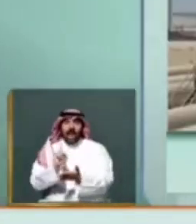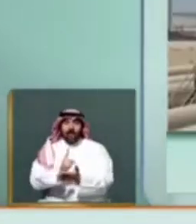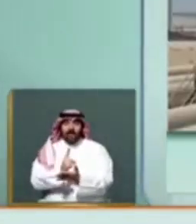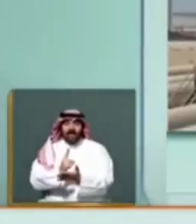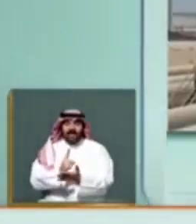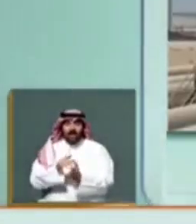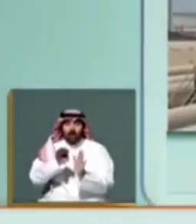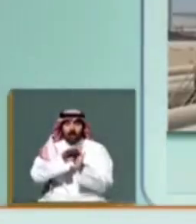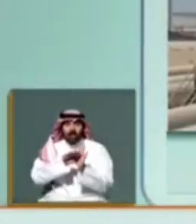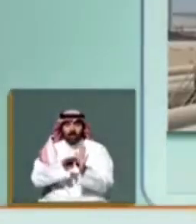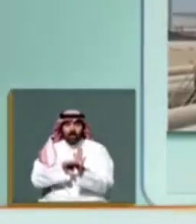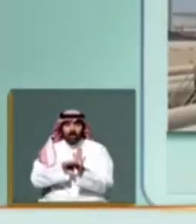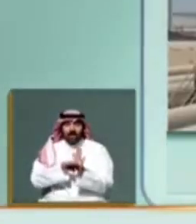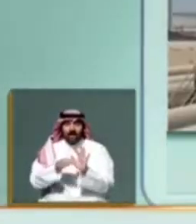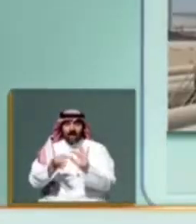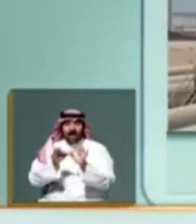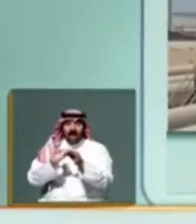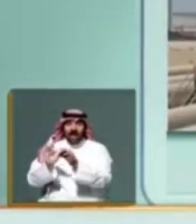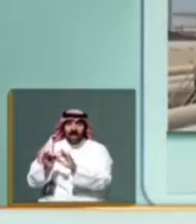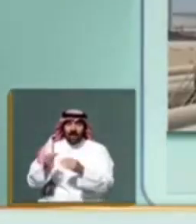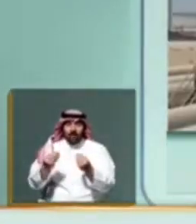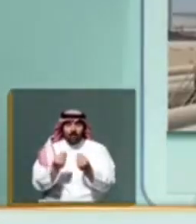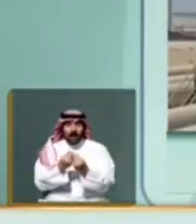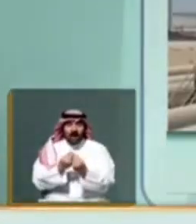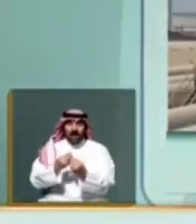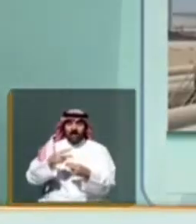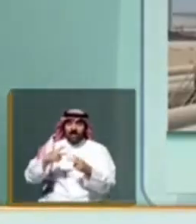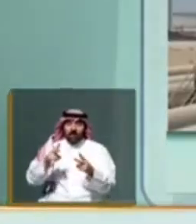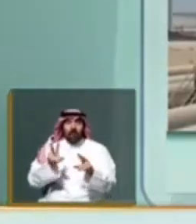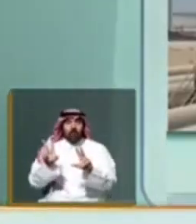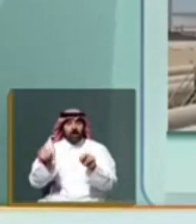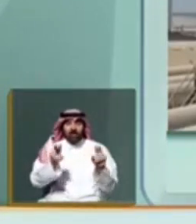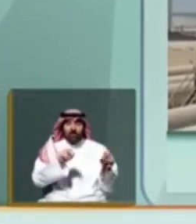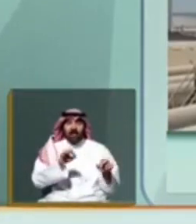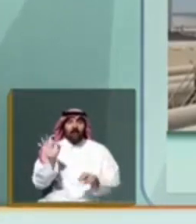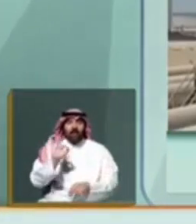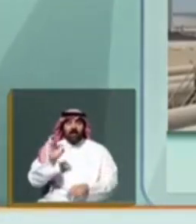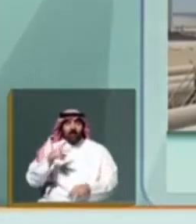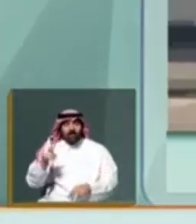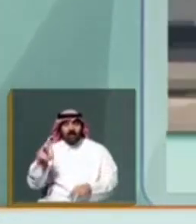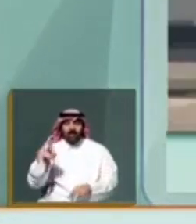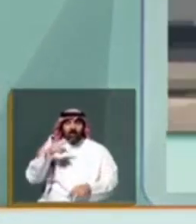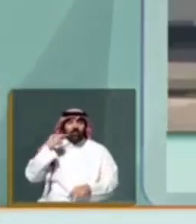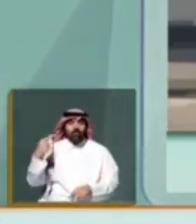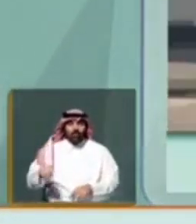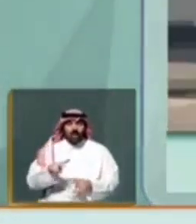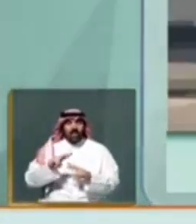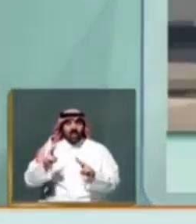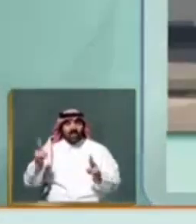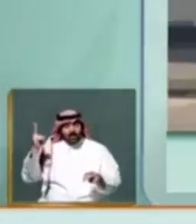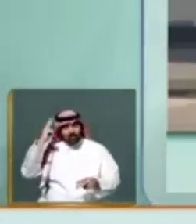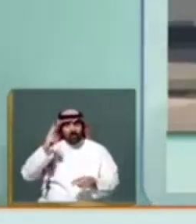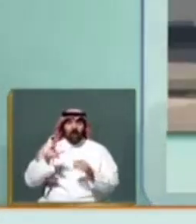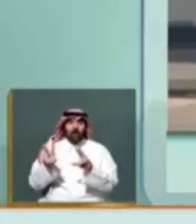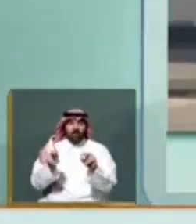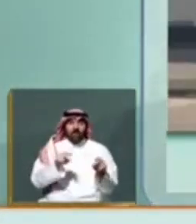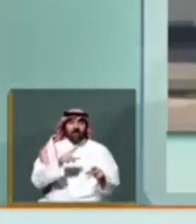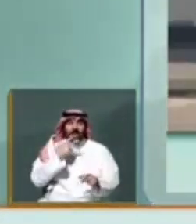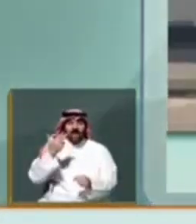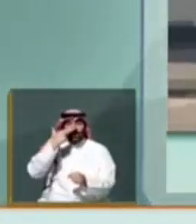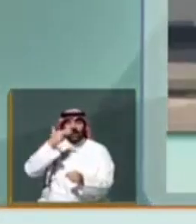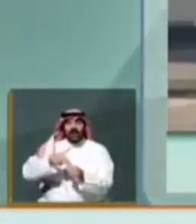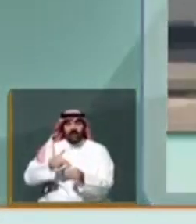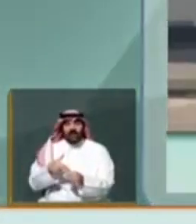العالمية، وبالتالي يجب أن يكون عليها التزامات كما على المملكة وروسيا ودول أوبك أيضا